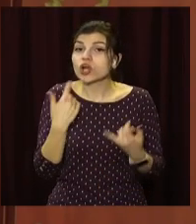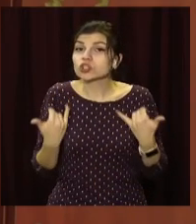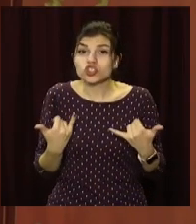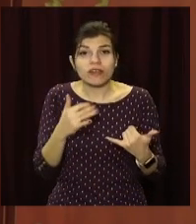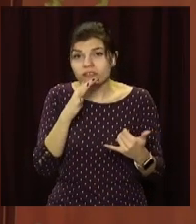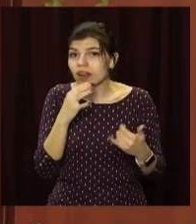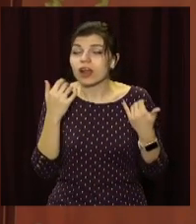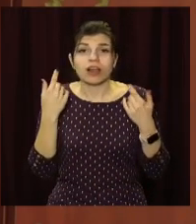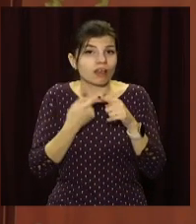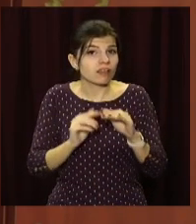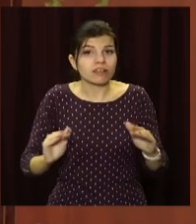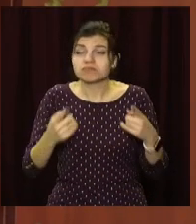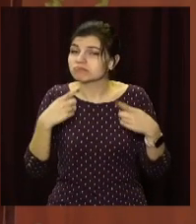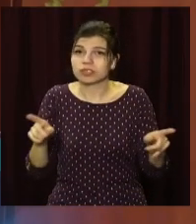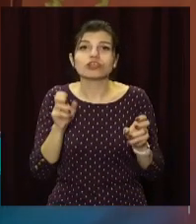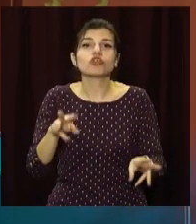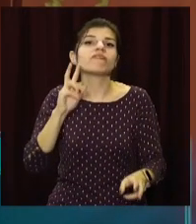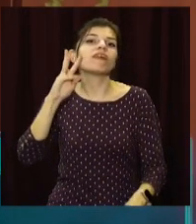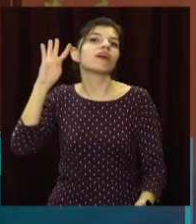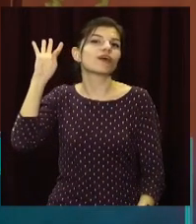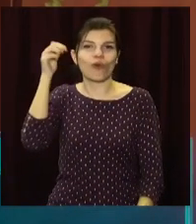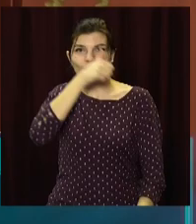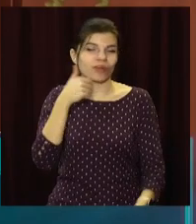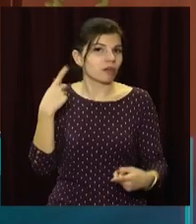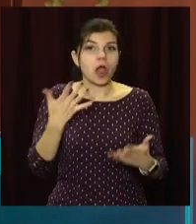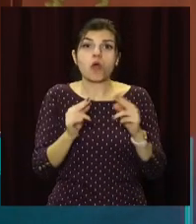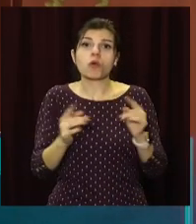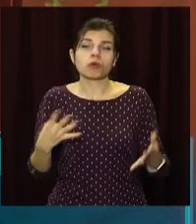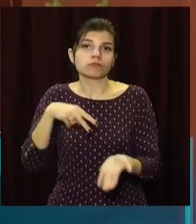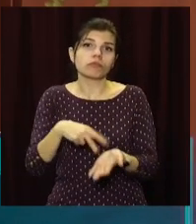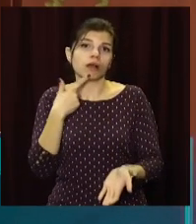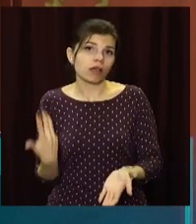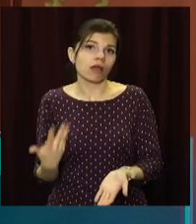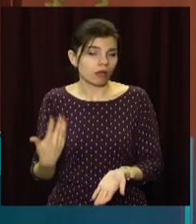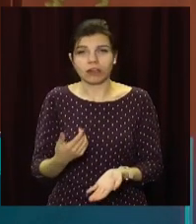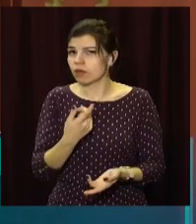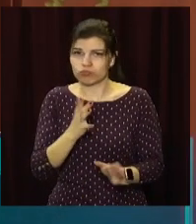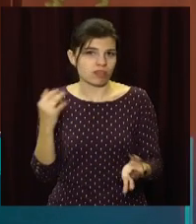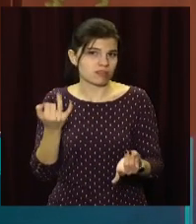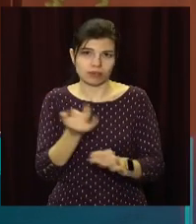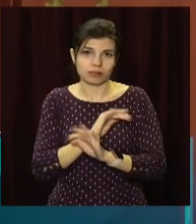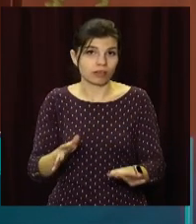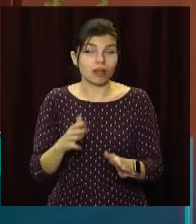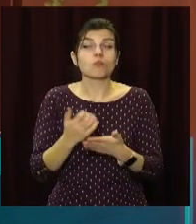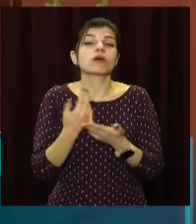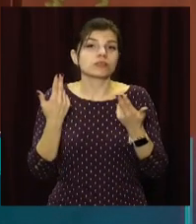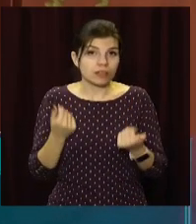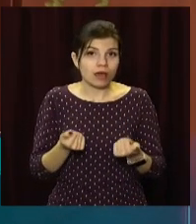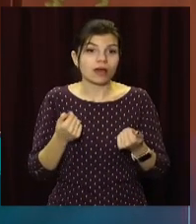були ще декілька років тому. І просто, якщо вчитель буде стояти розповідати, він буде їм просто не цікавий. Тому,